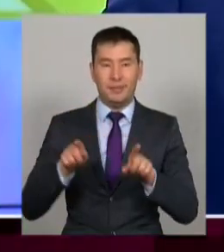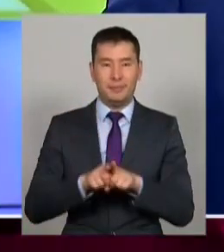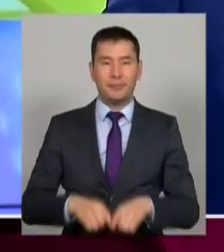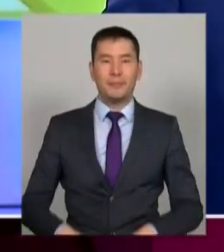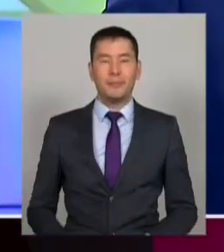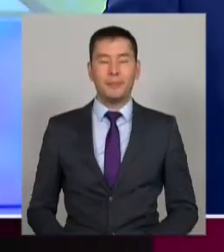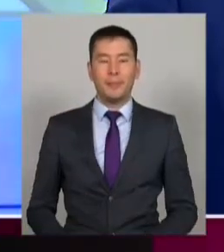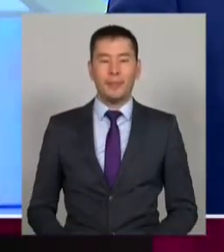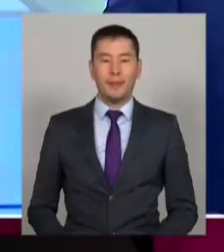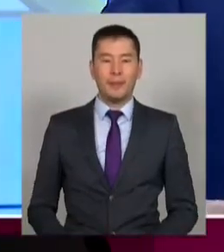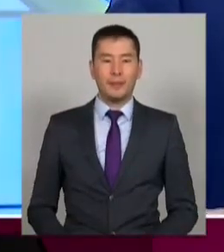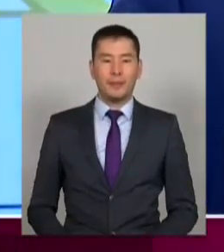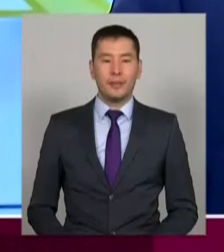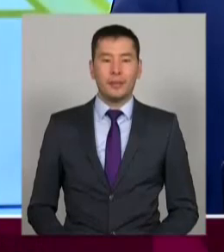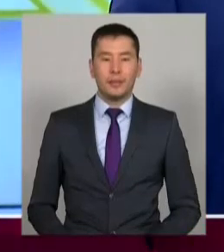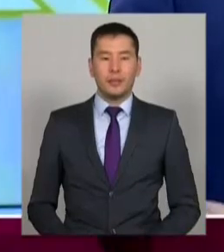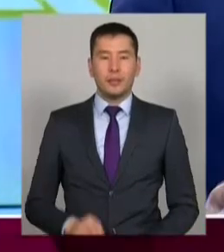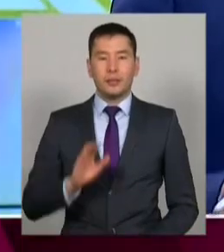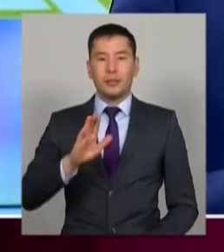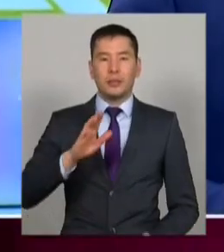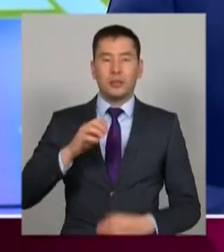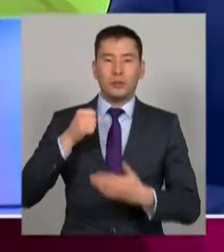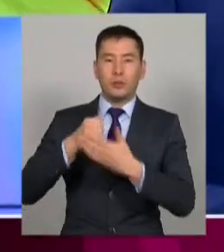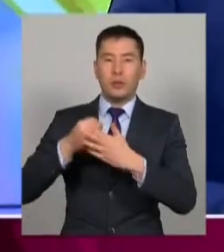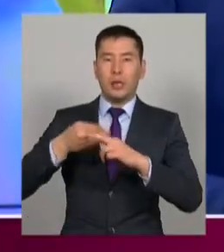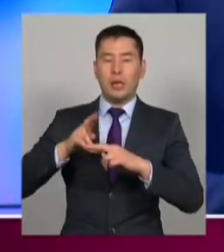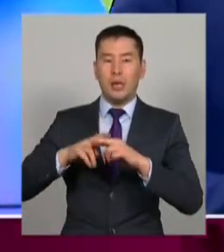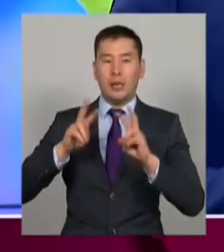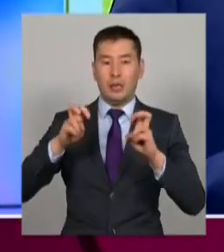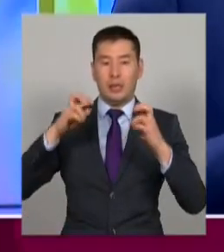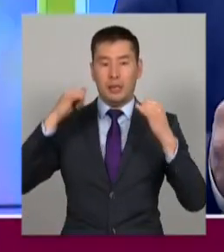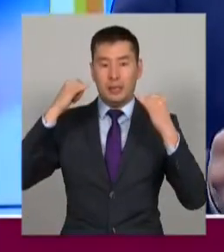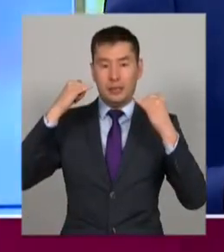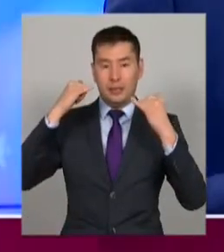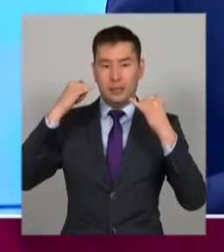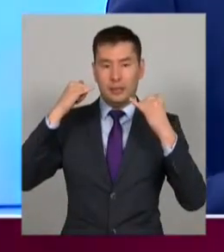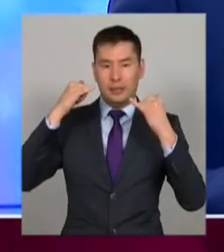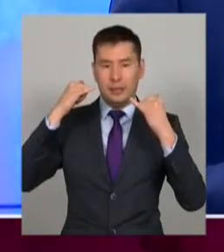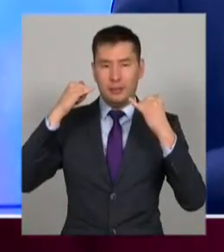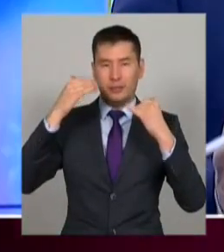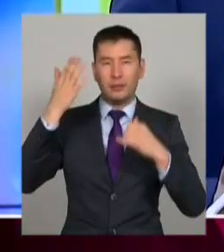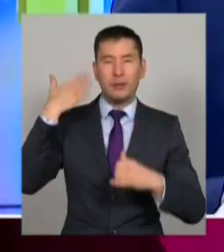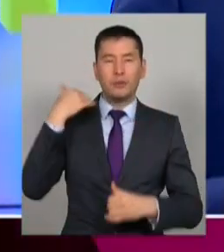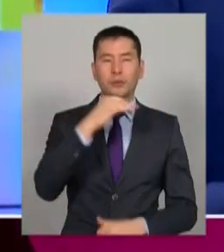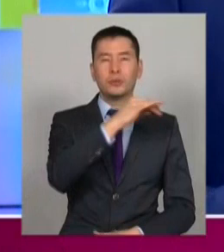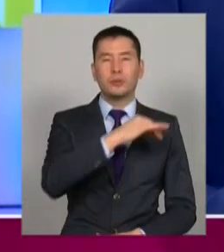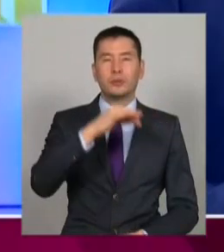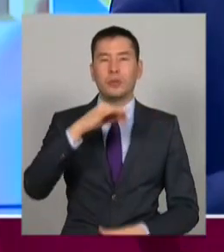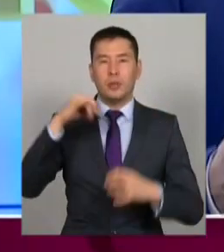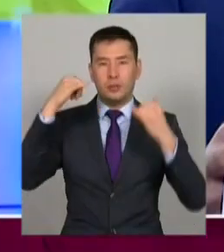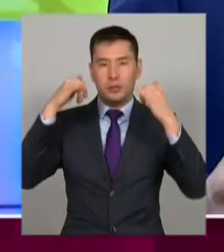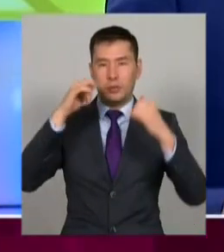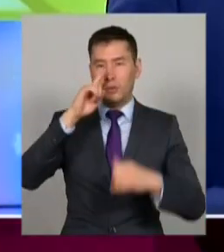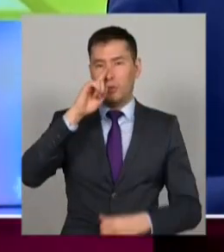алып алайық. Ал бұған дейін болған сиыр жылында қазақ басына не өткерді? Жалпы тарихта сиыр жылы